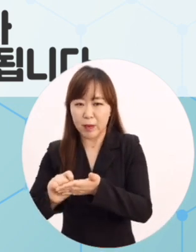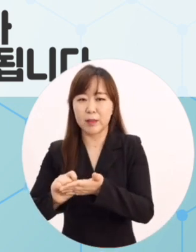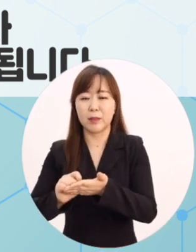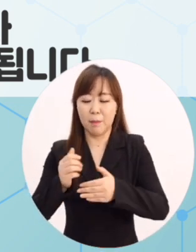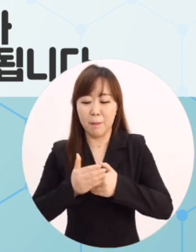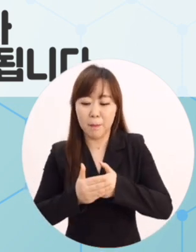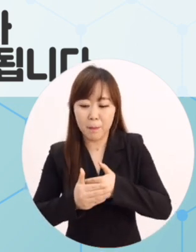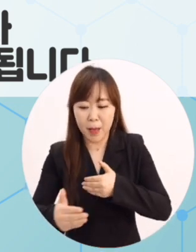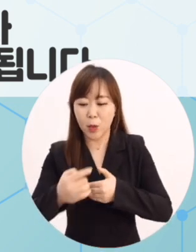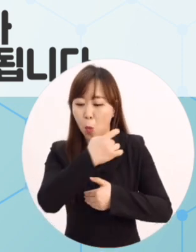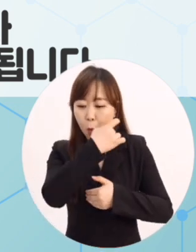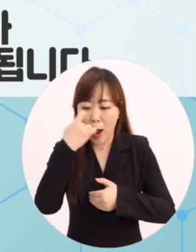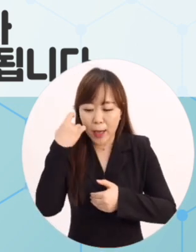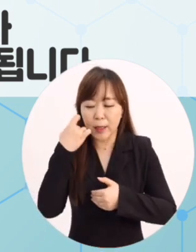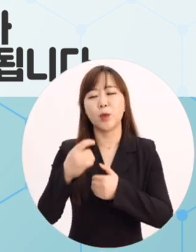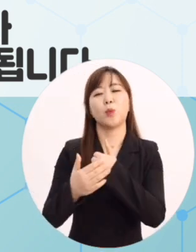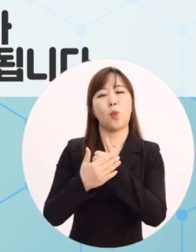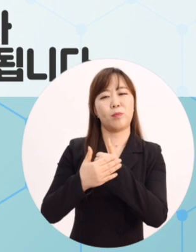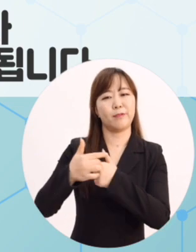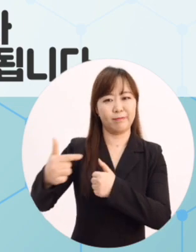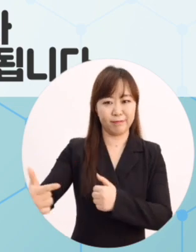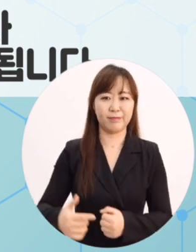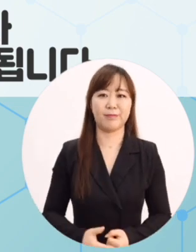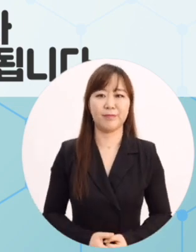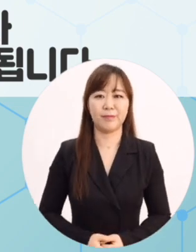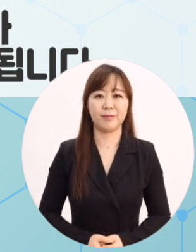상황을 모니터링하는 것이 도움이 됩니다.